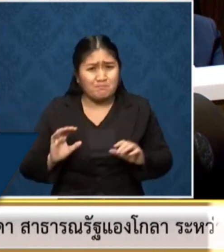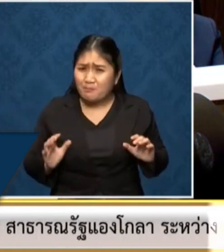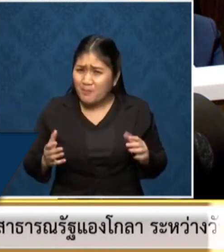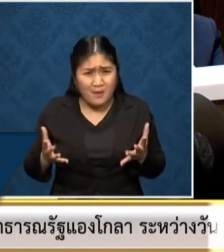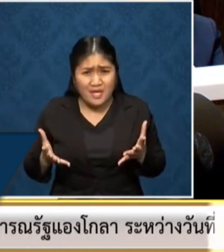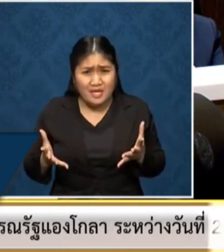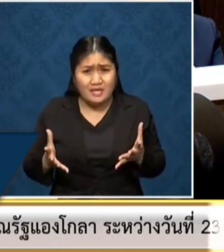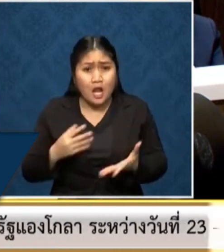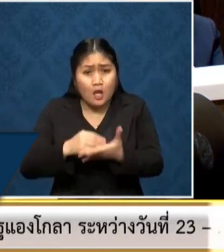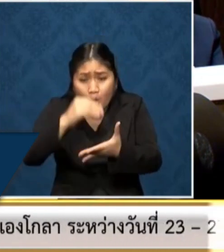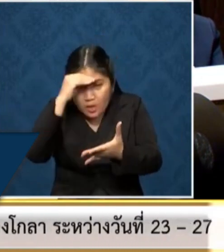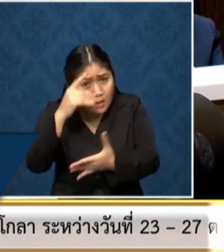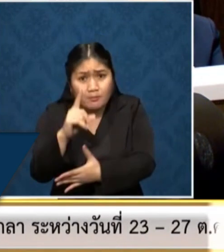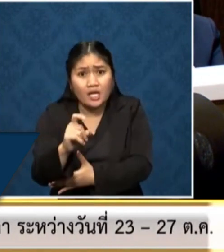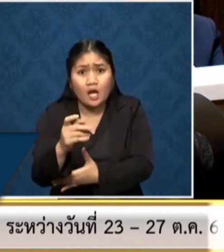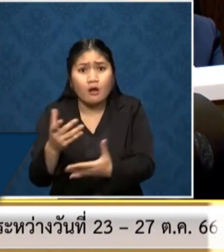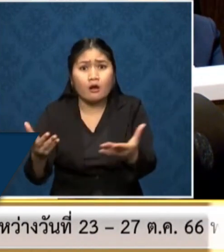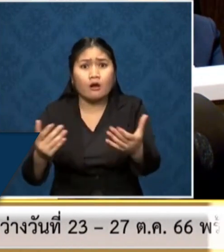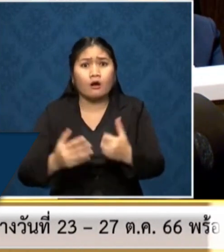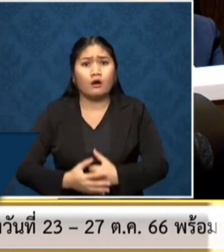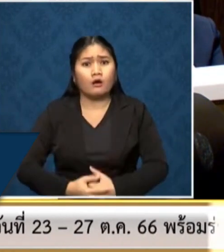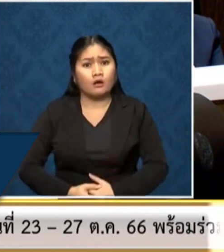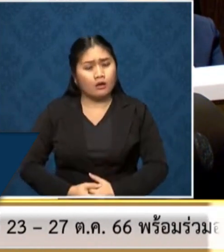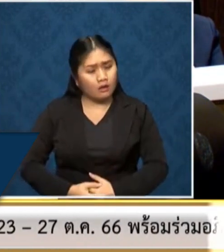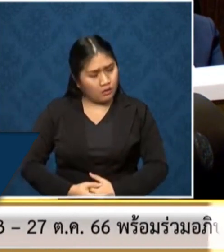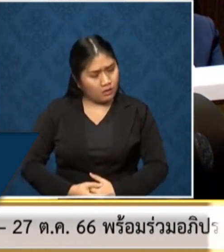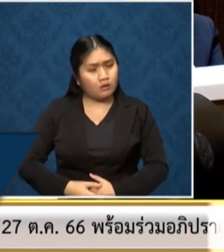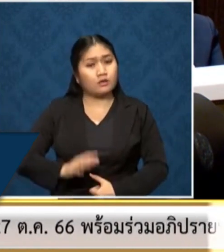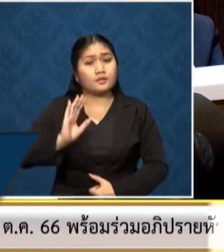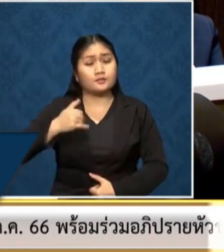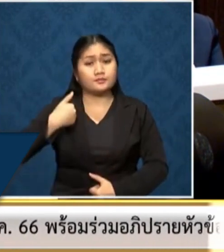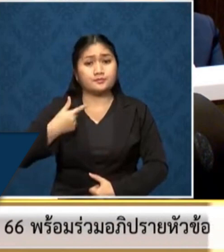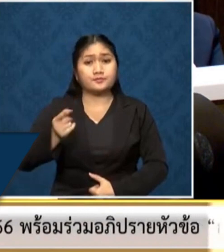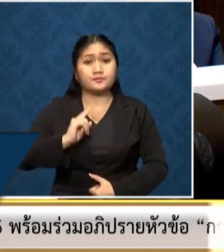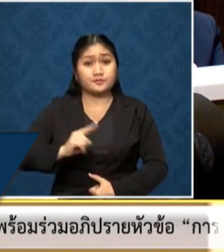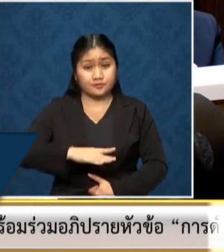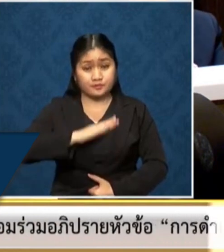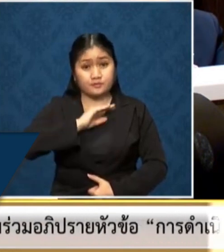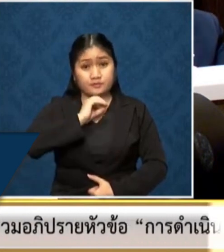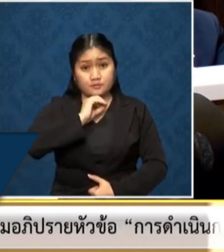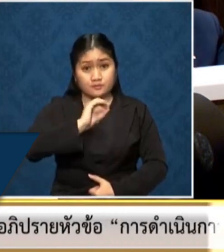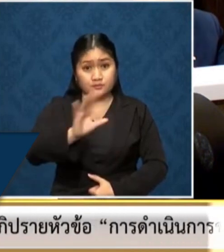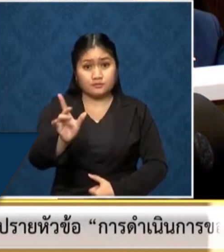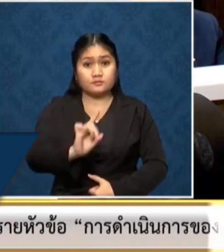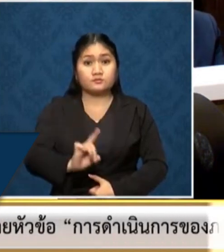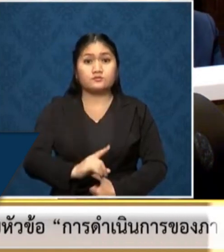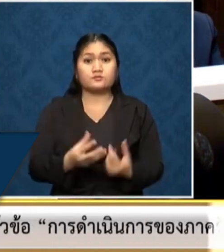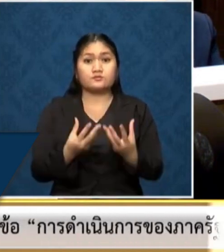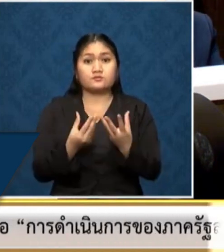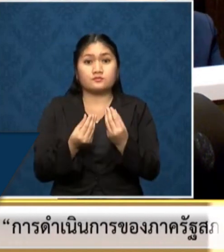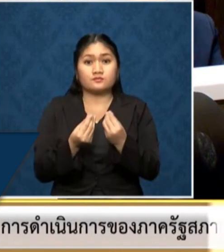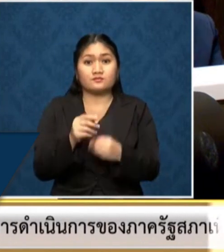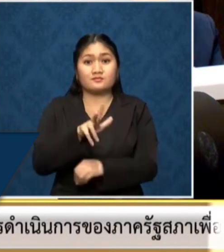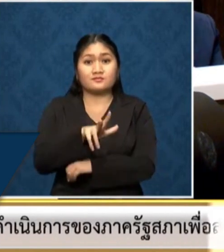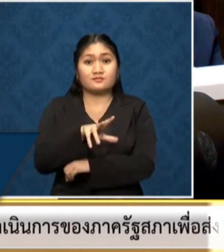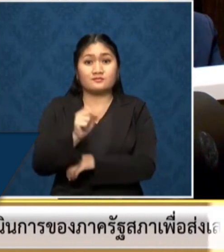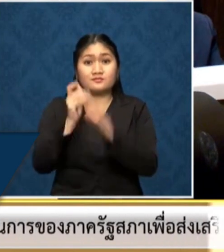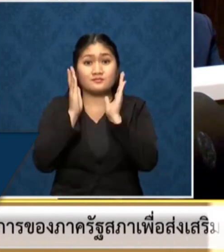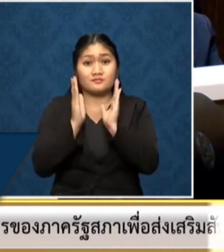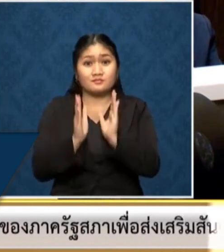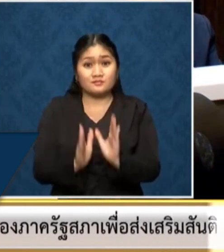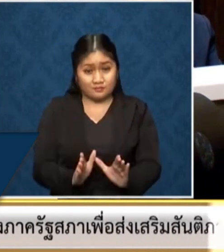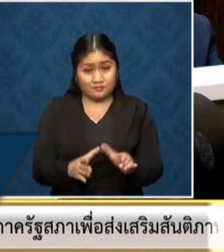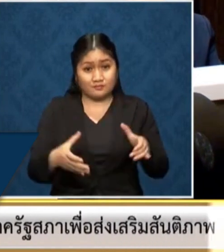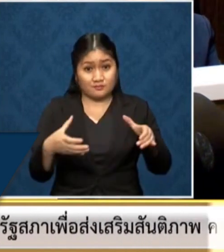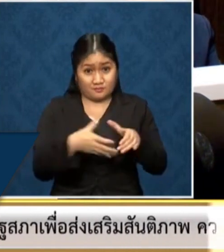และเขาเข้เรียนไมได้เหครับฉัไม่ boundary ที่เรากลัจะบอกว่าตัวเรีย 300 อยคนที่กำลังน่า